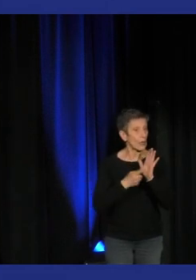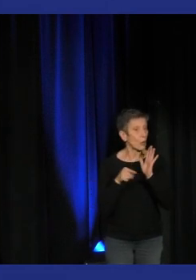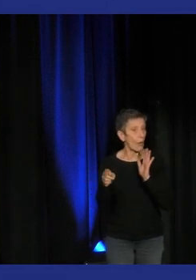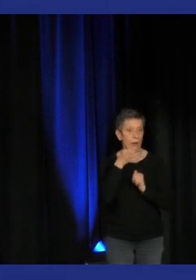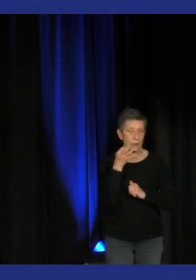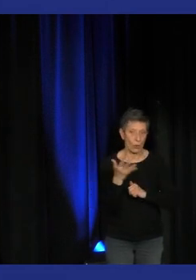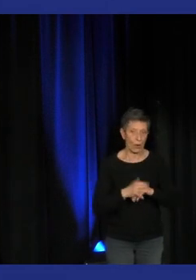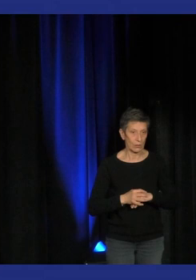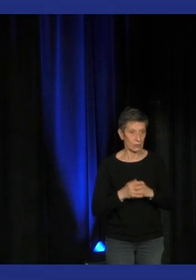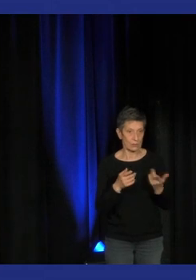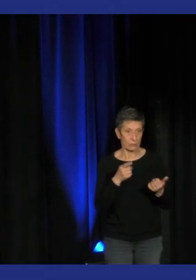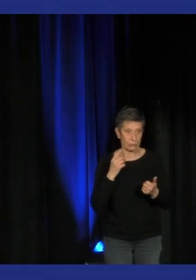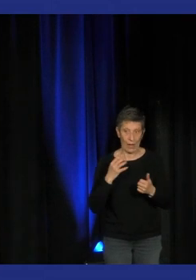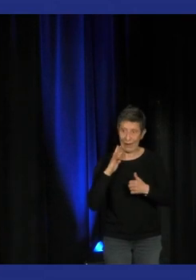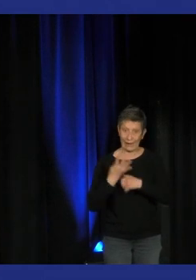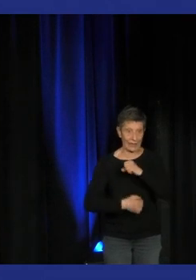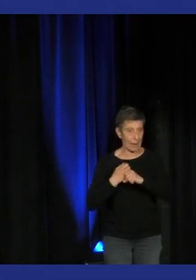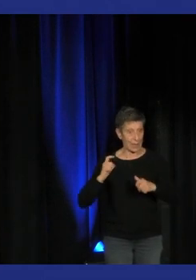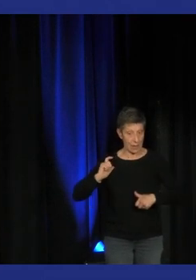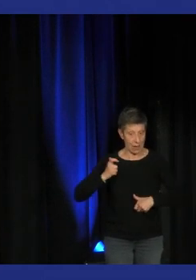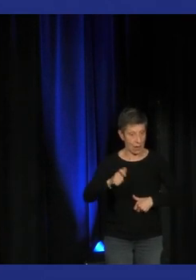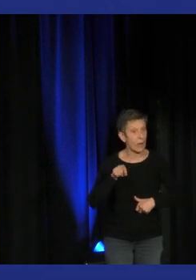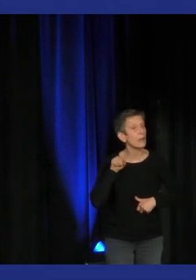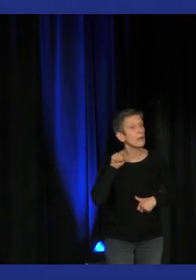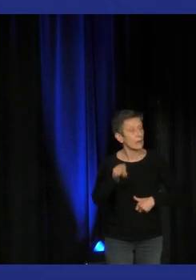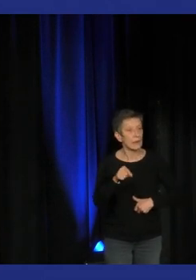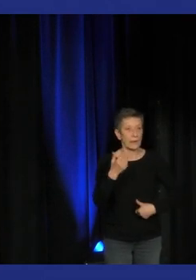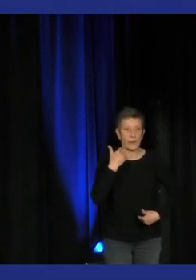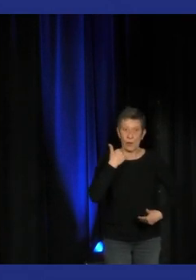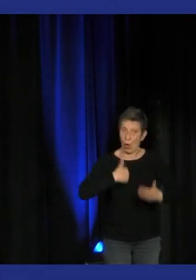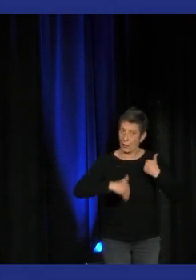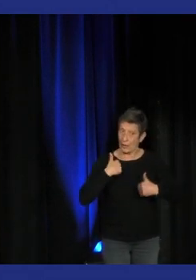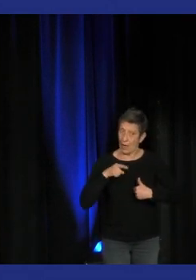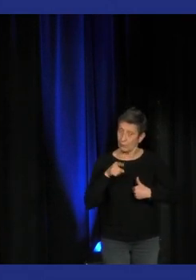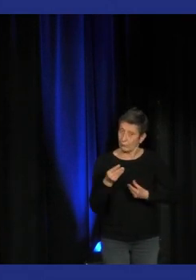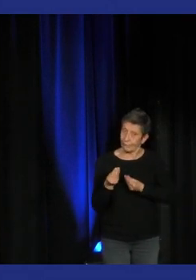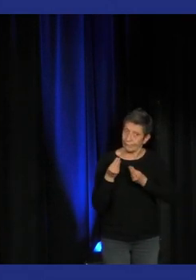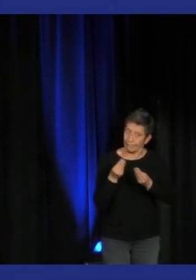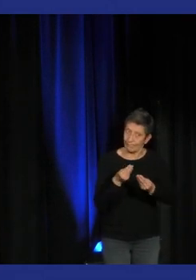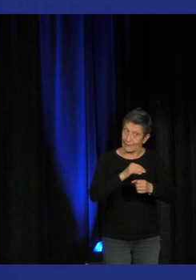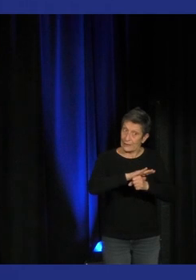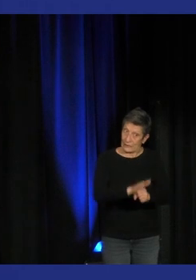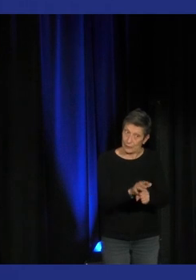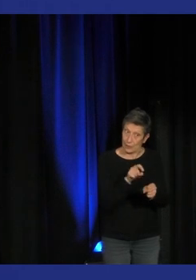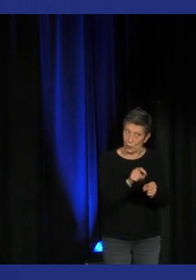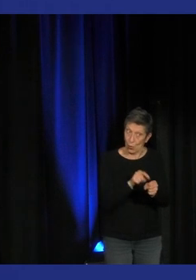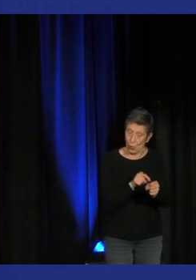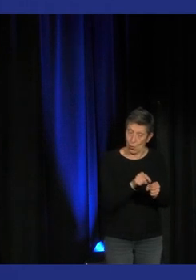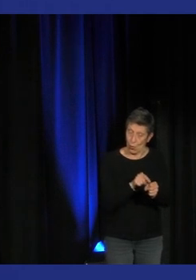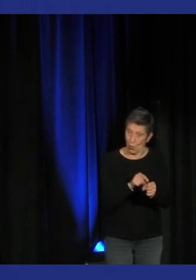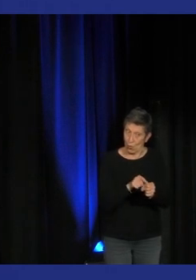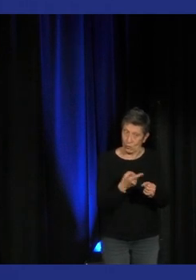la quatrième année consécutive, le handicap est le motif de discrimination pour lequel le Défenseur des droits est le plus